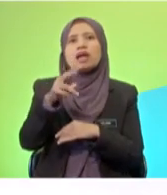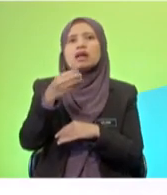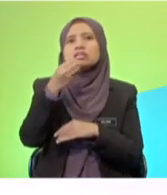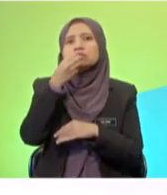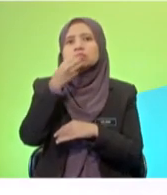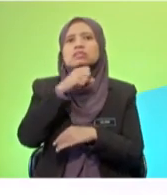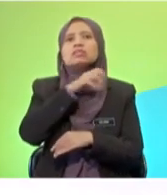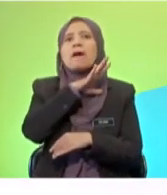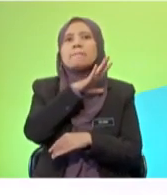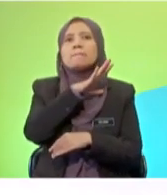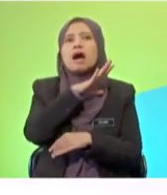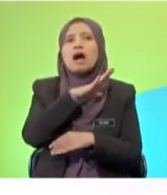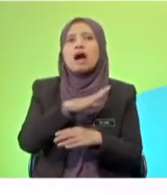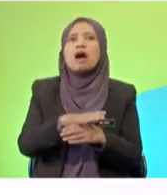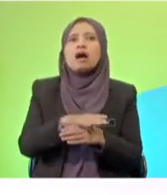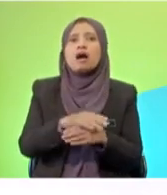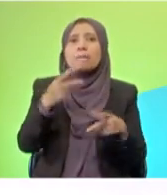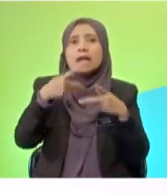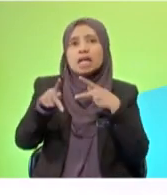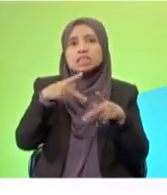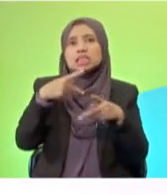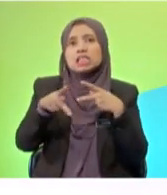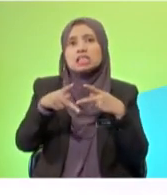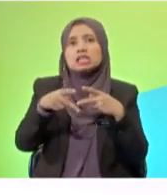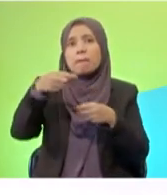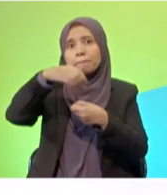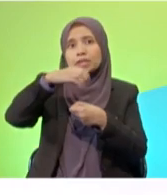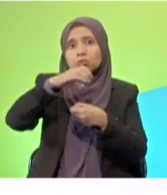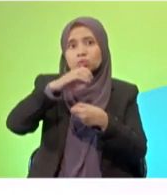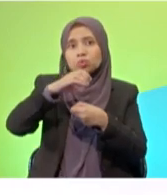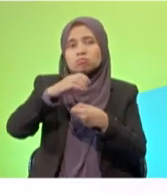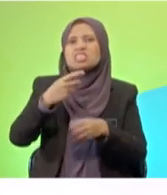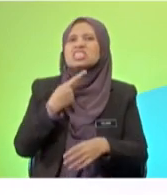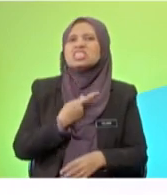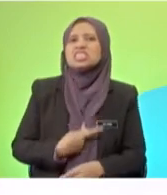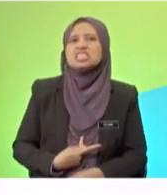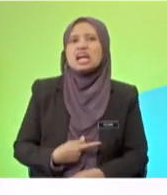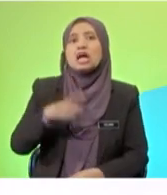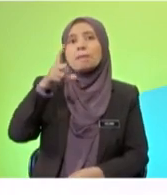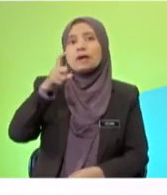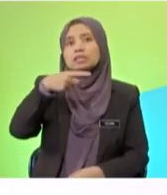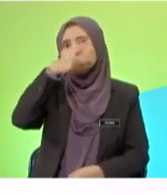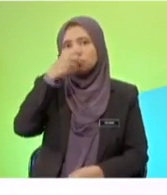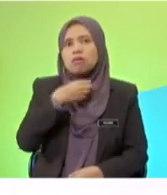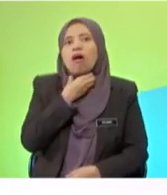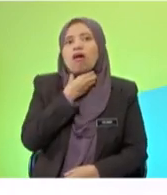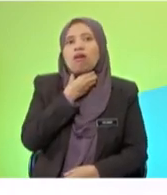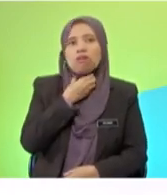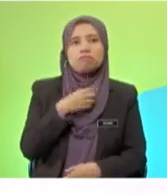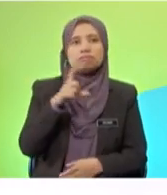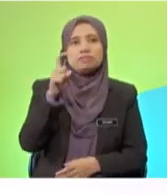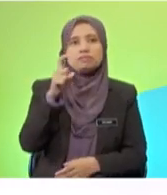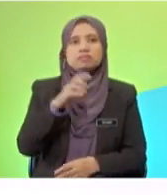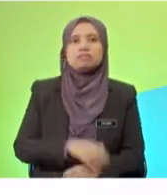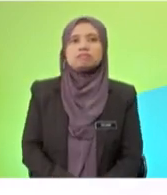terminum apa nih plastik penutup Tuh kan kasihan mati sebab tercekik Nah